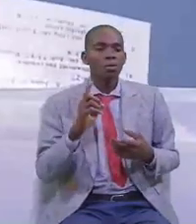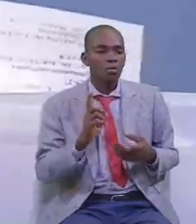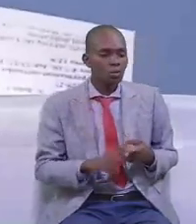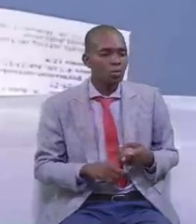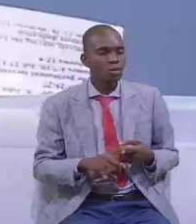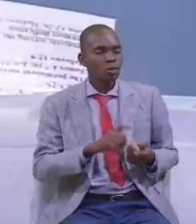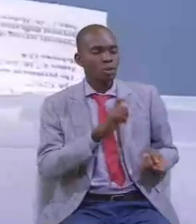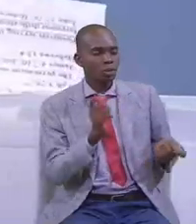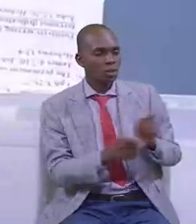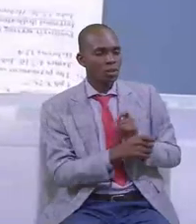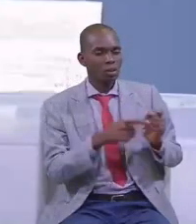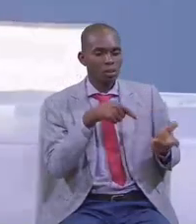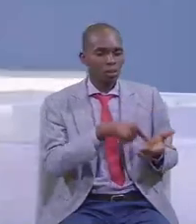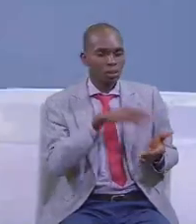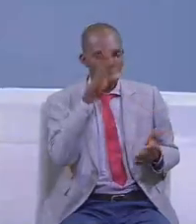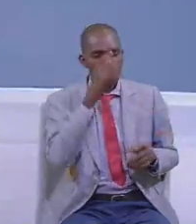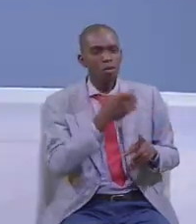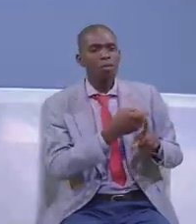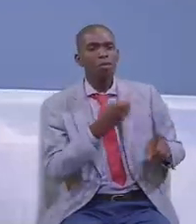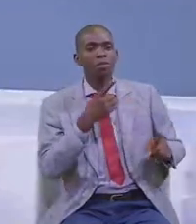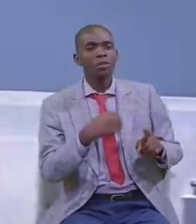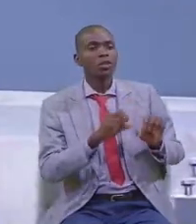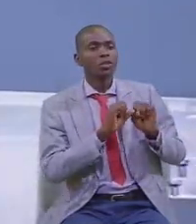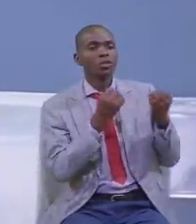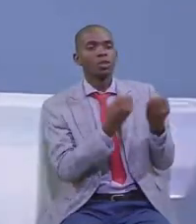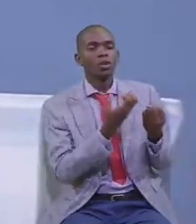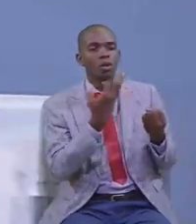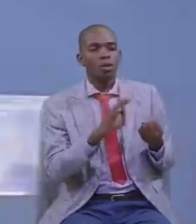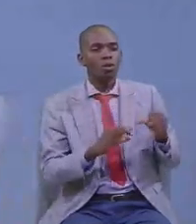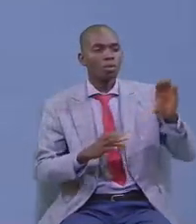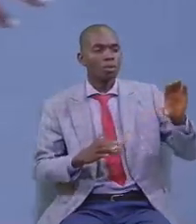Et on veut le changer de civil en militaire.